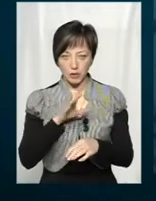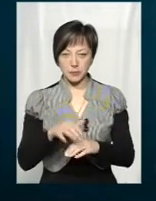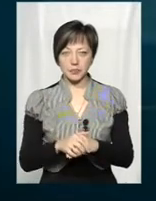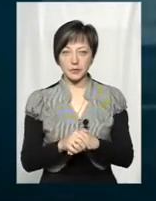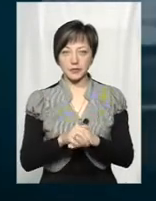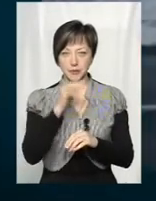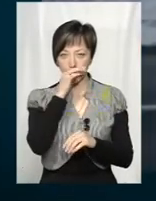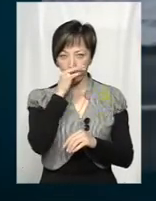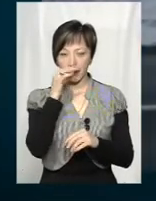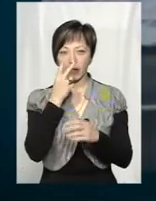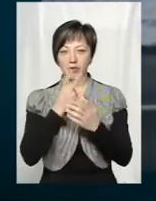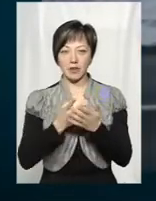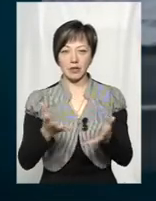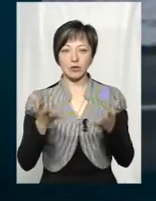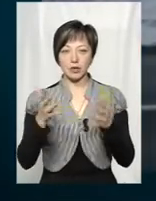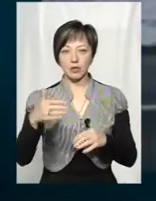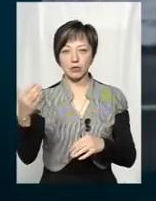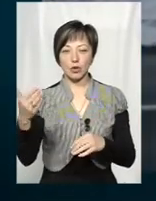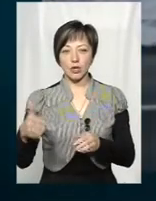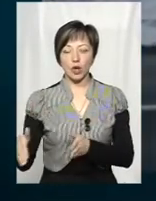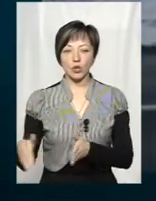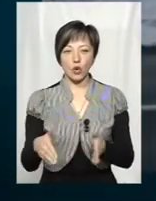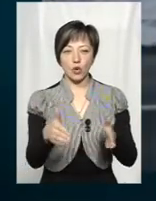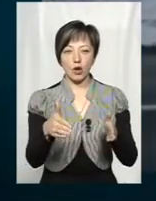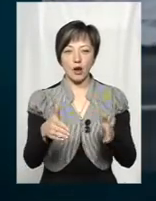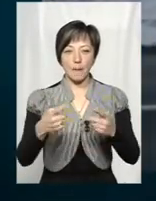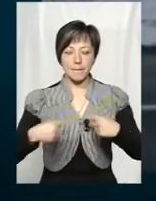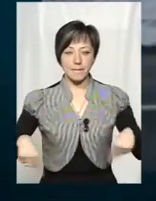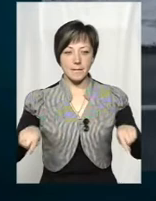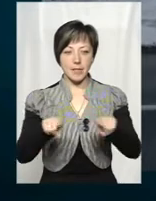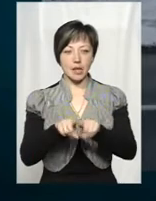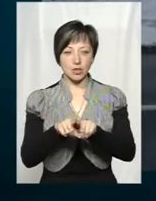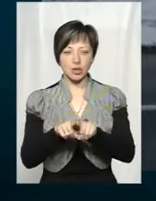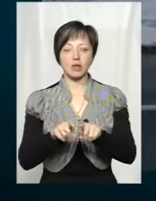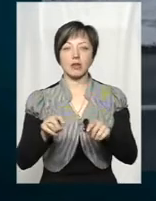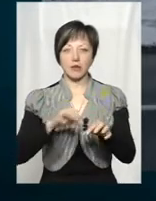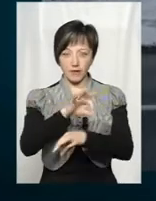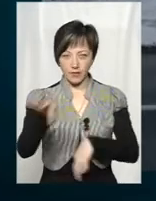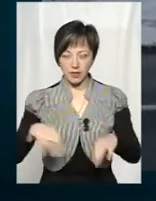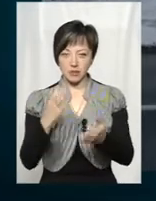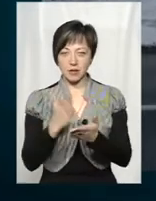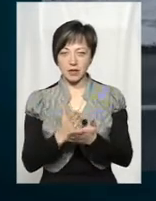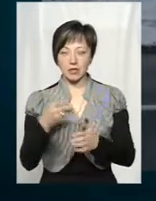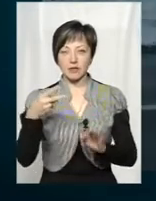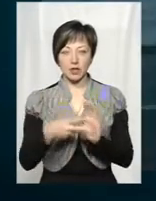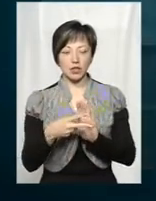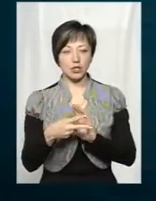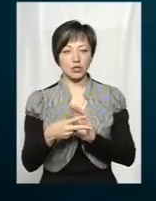ж, його видно візуально зі сторони дороги. Межі в натурі винесено нами, буквально це в